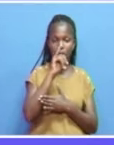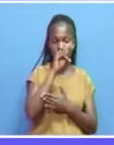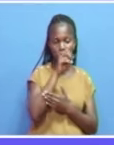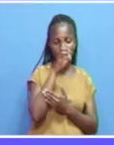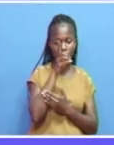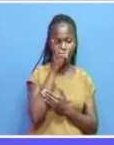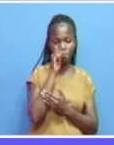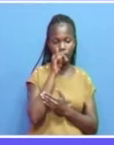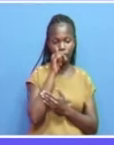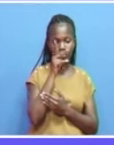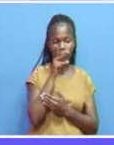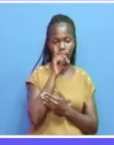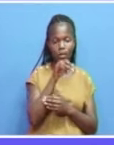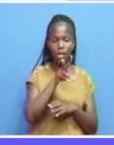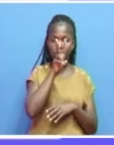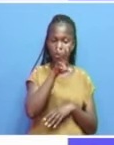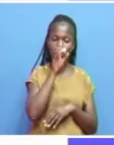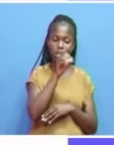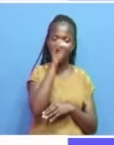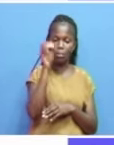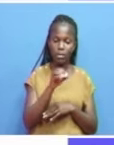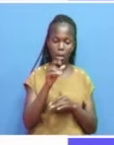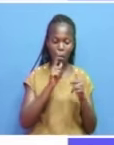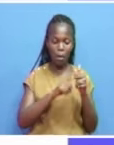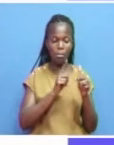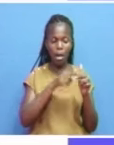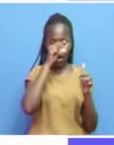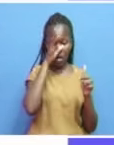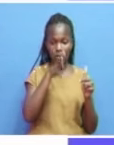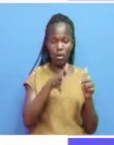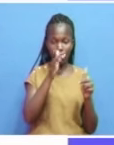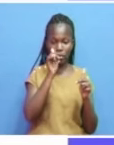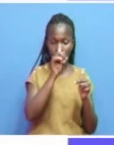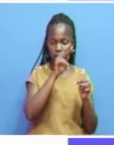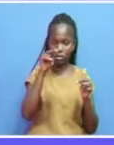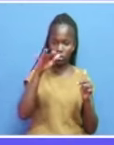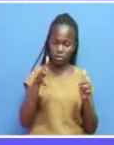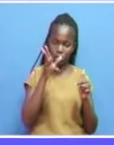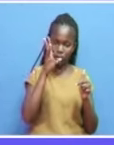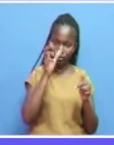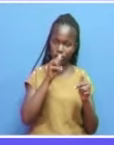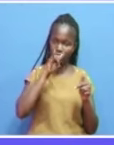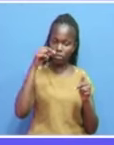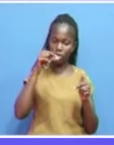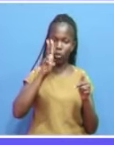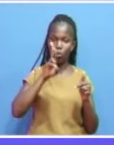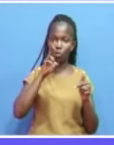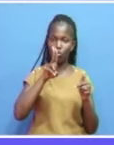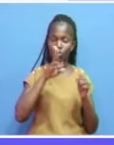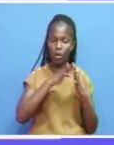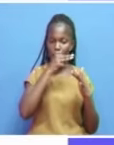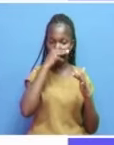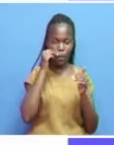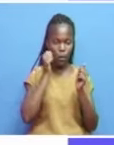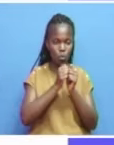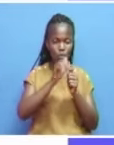Kindiki kwa kilungu cha miongweli yuluwa ya na ati itu ni Governor wa Kirinyaga Muandu An Waiguru na Musalia Mudavadi. Mena